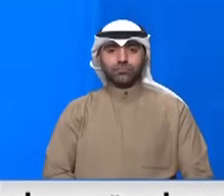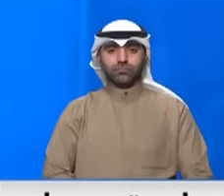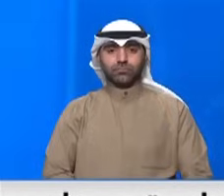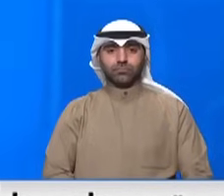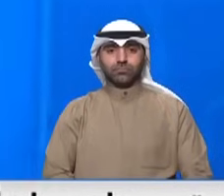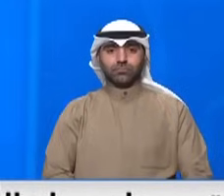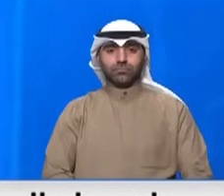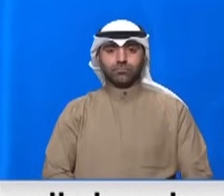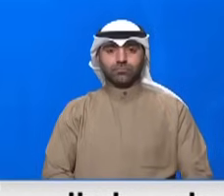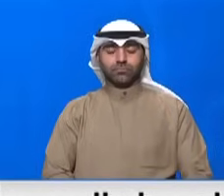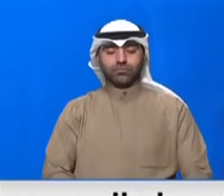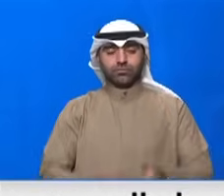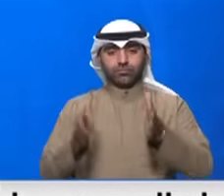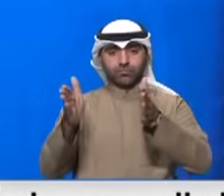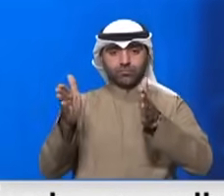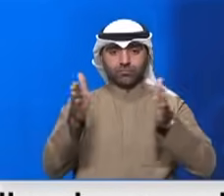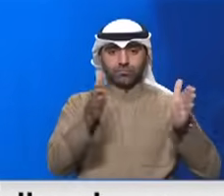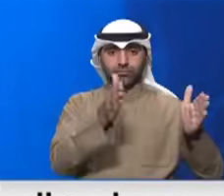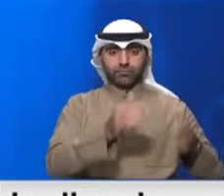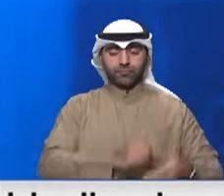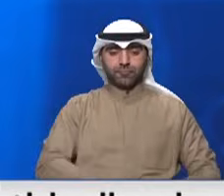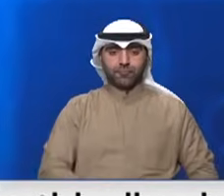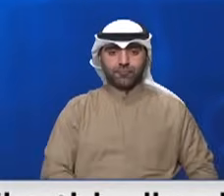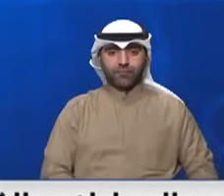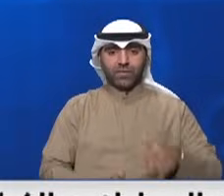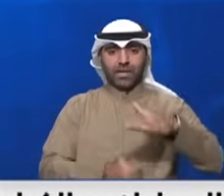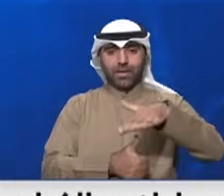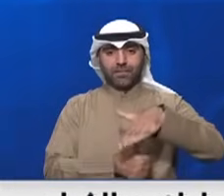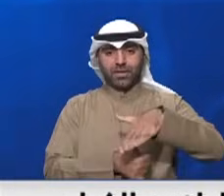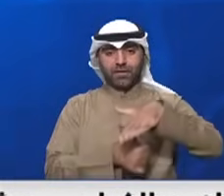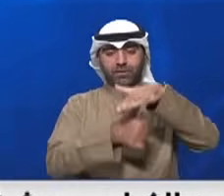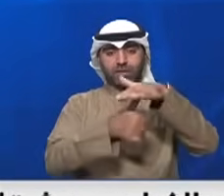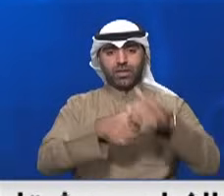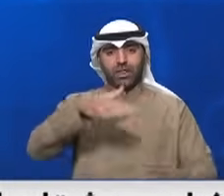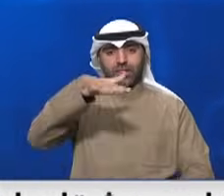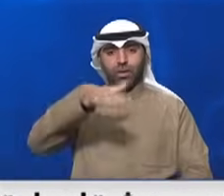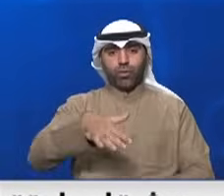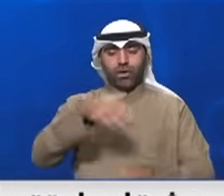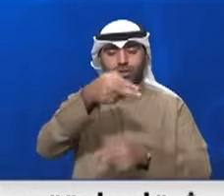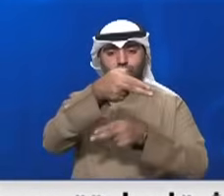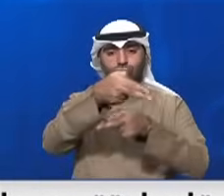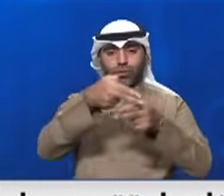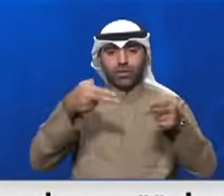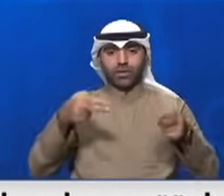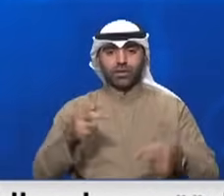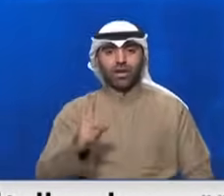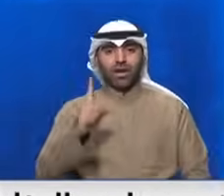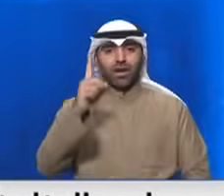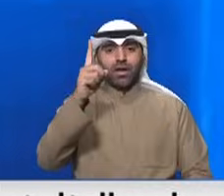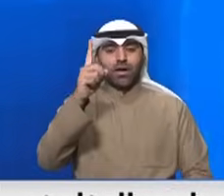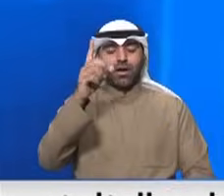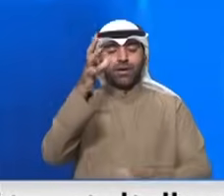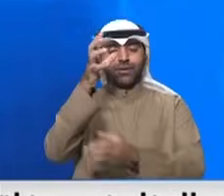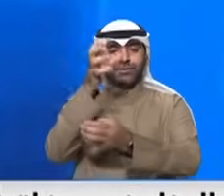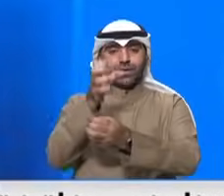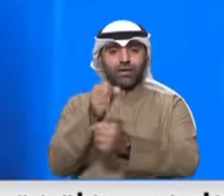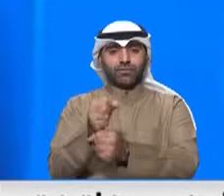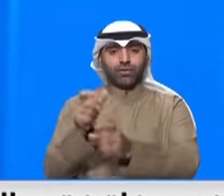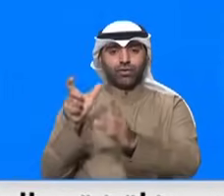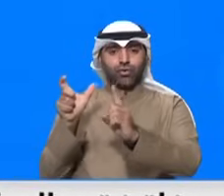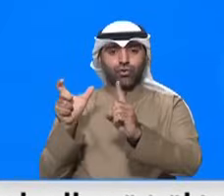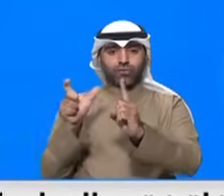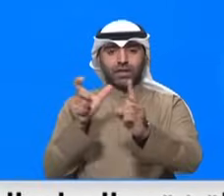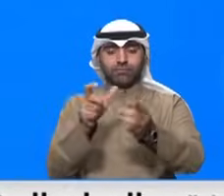مراد استقبل حضره صاحب السمو امير البلاد الشيخ مشعل الاحمد الجابر صباح حفظه الله ورعاه في المطار الاميري عصر اليوم